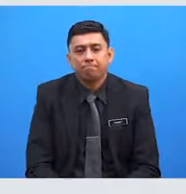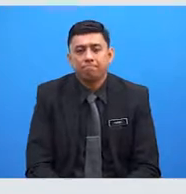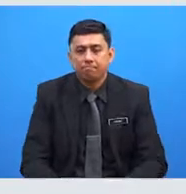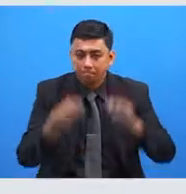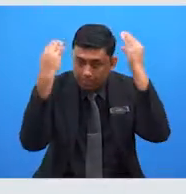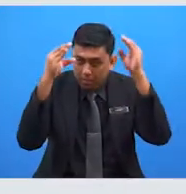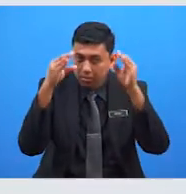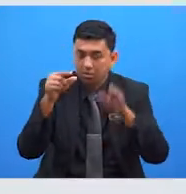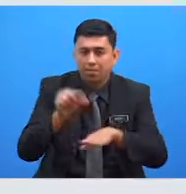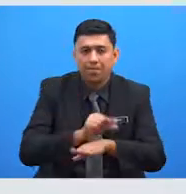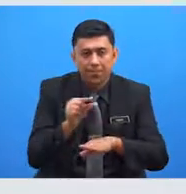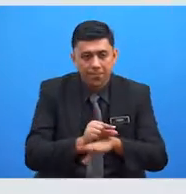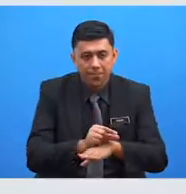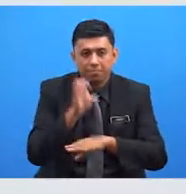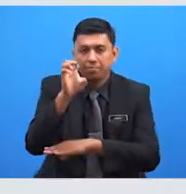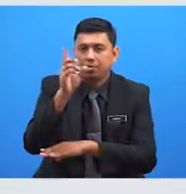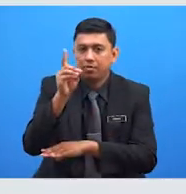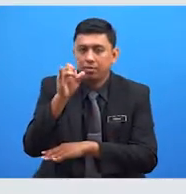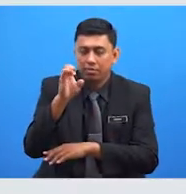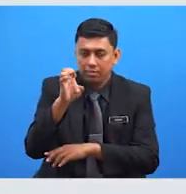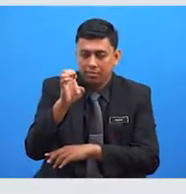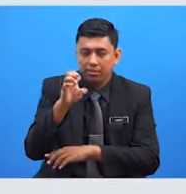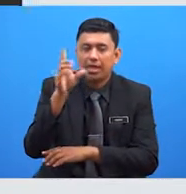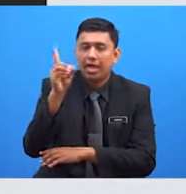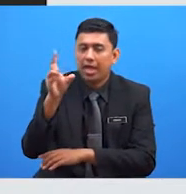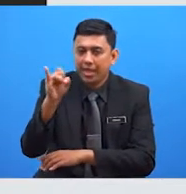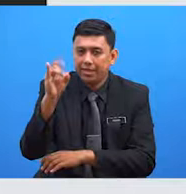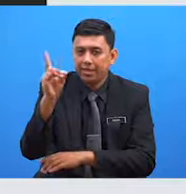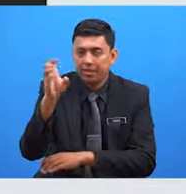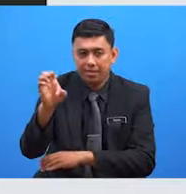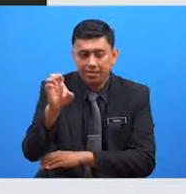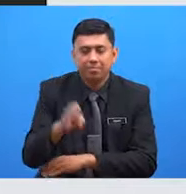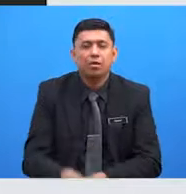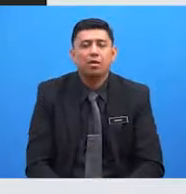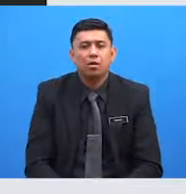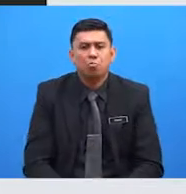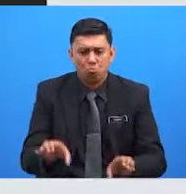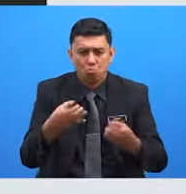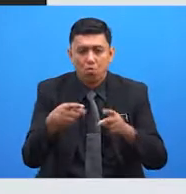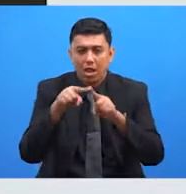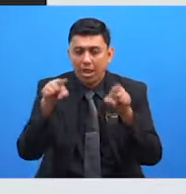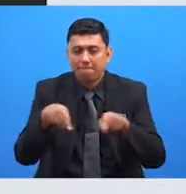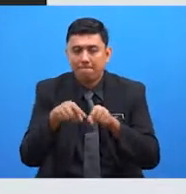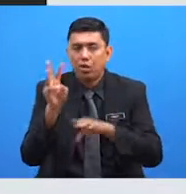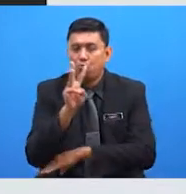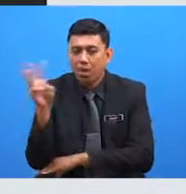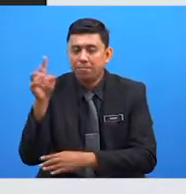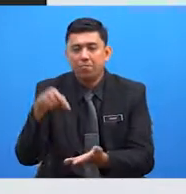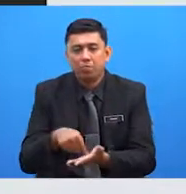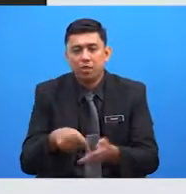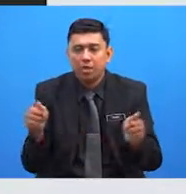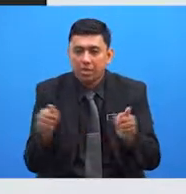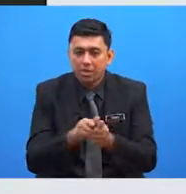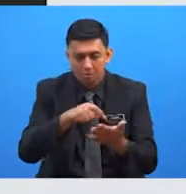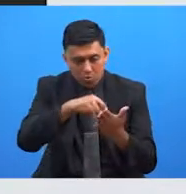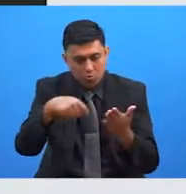Cikgu menggunakan editor IDE untuk menghasilkan laman web ini. Cikgu membina sebuah laman web dengan